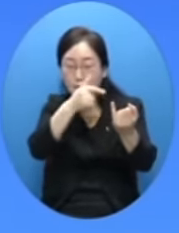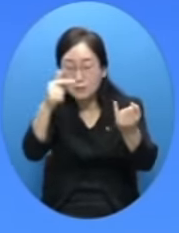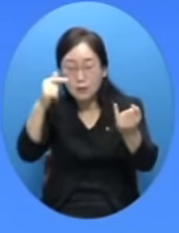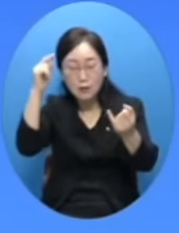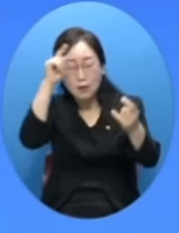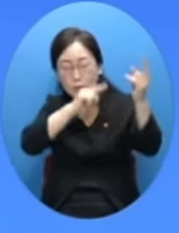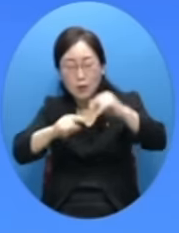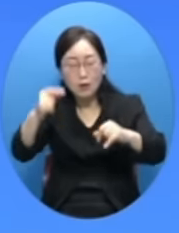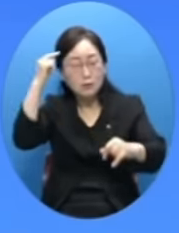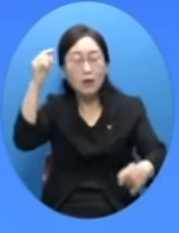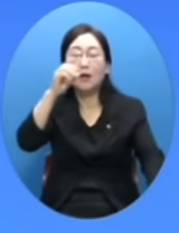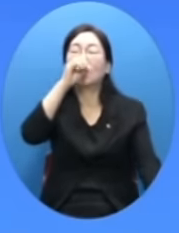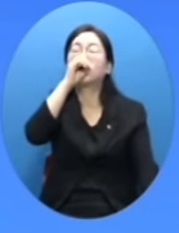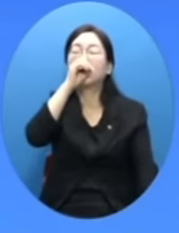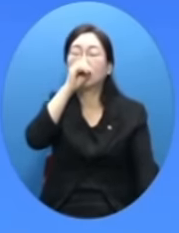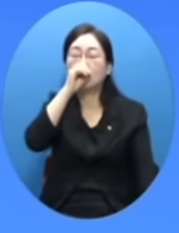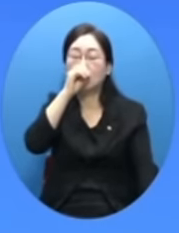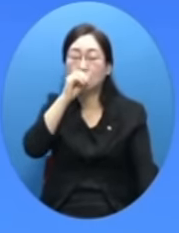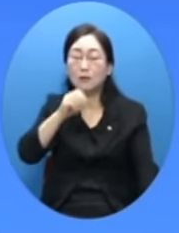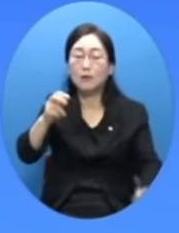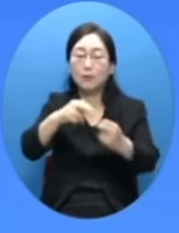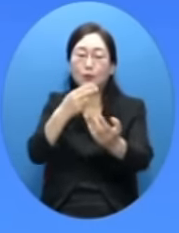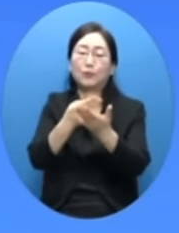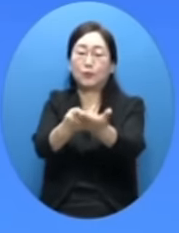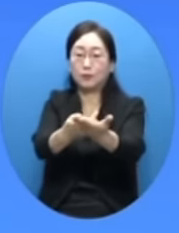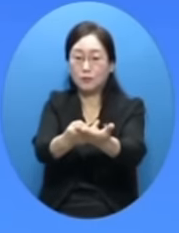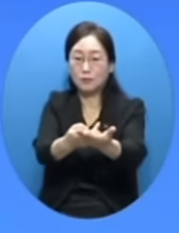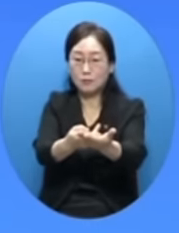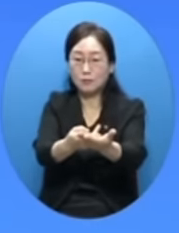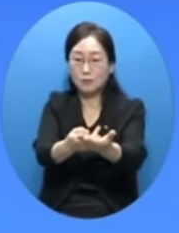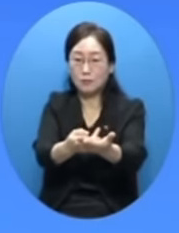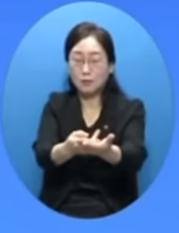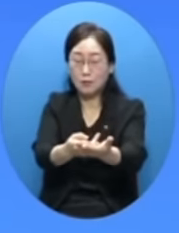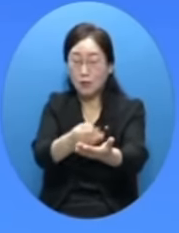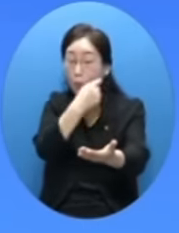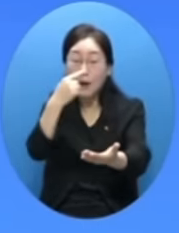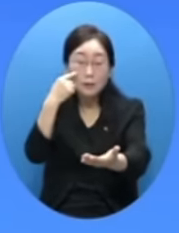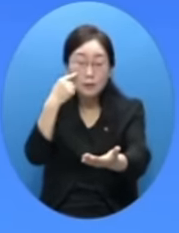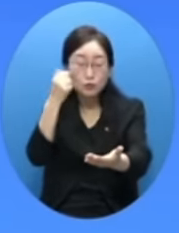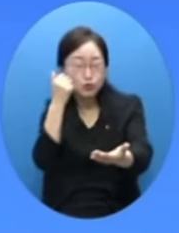없이 병원에 실려갔는데 확인해 보니까